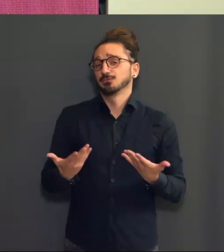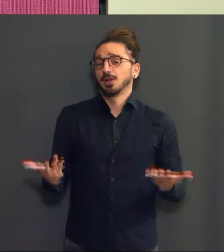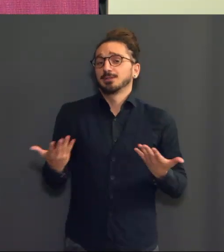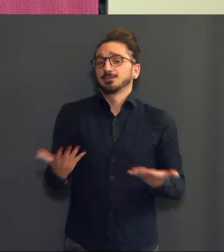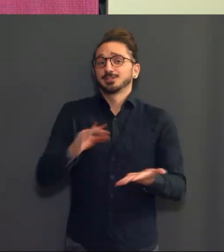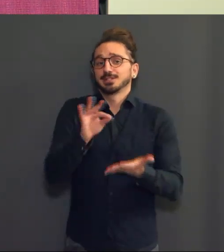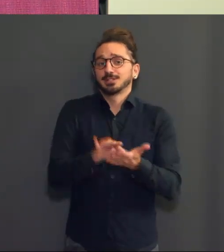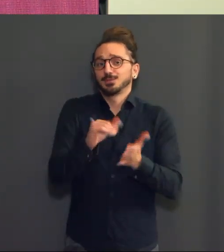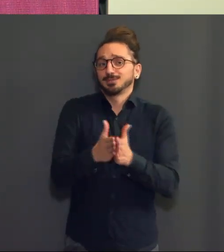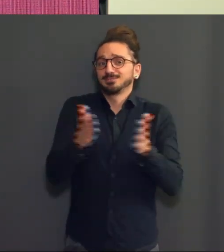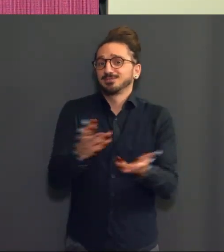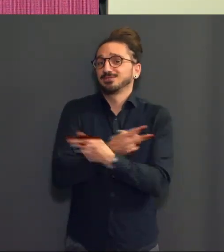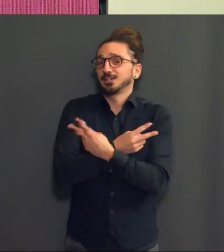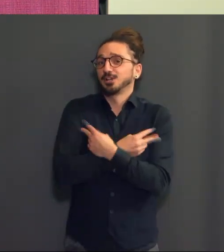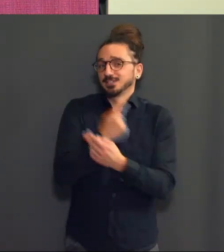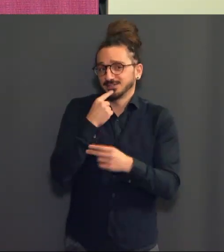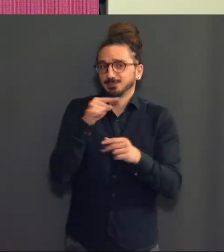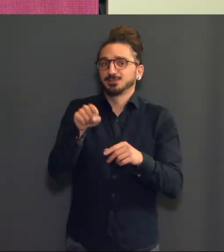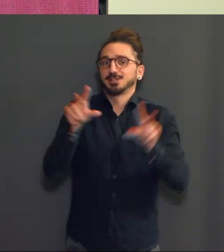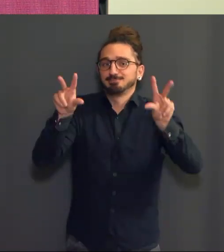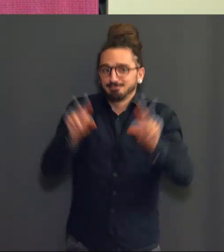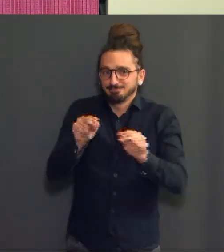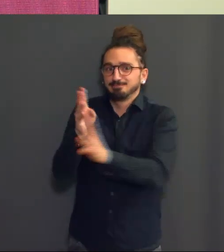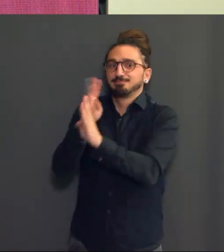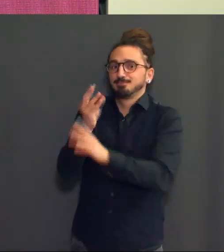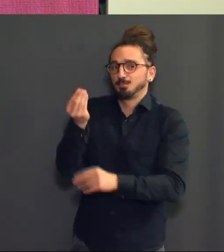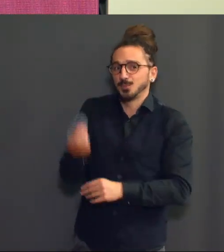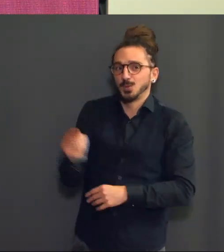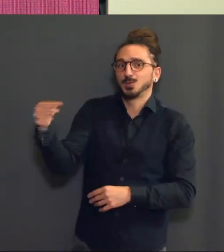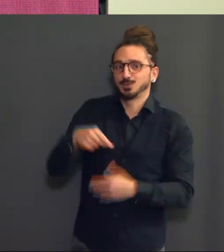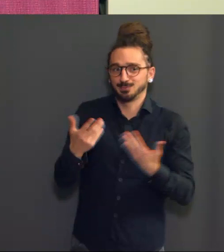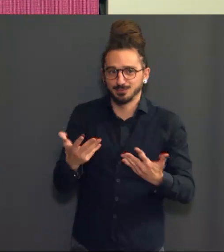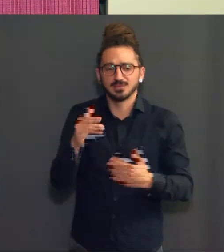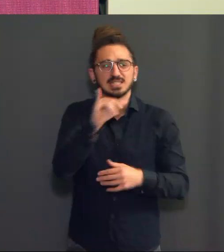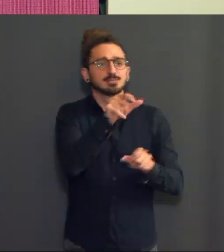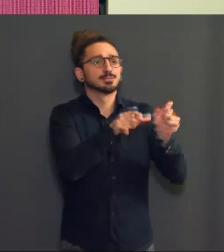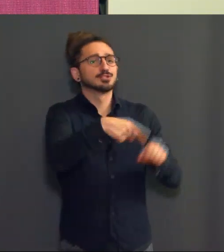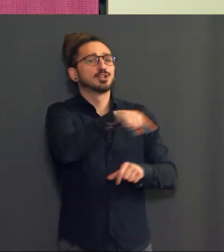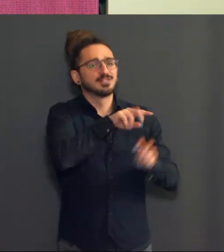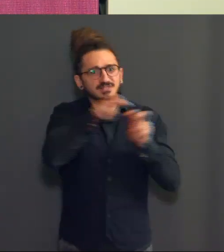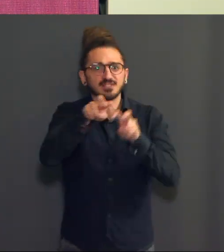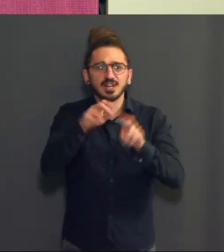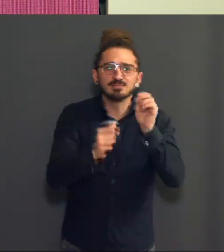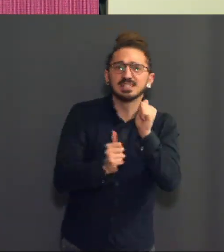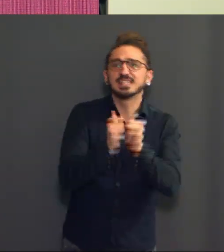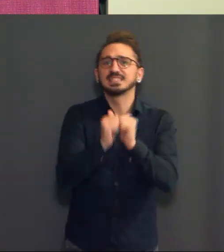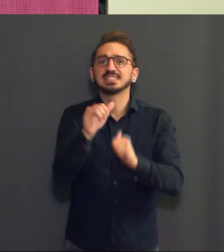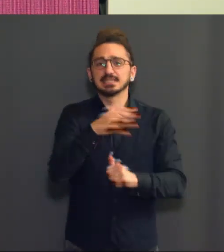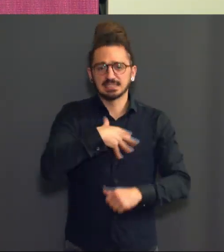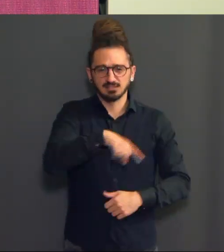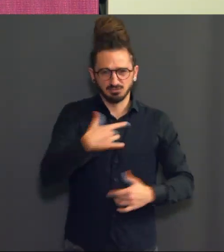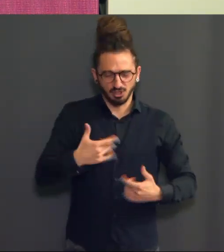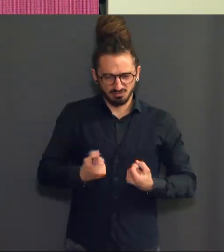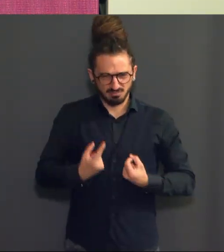un testing chez des gens qui ont des symptômes ou des contacts à haut risque par rapport à des gens qui ont